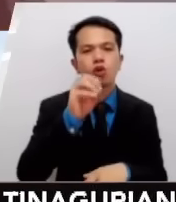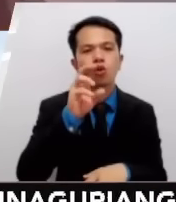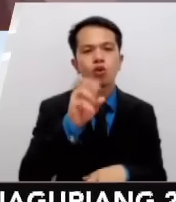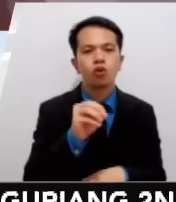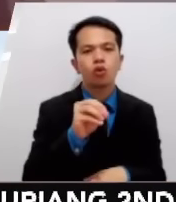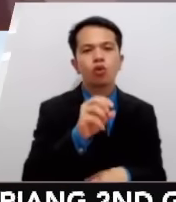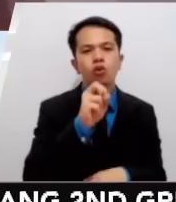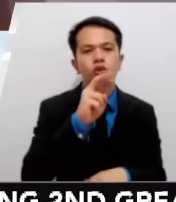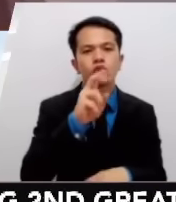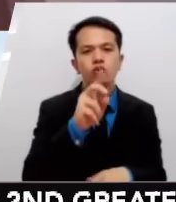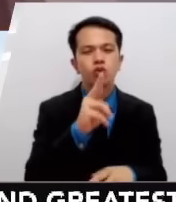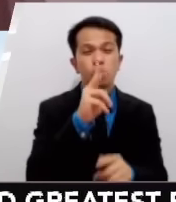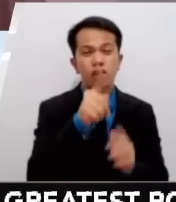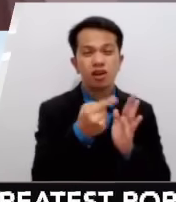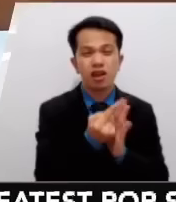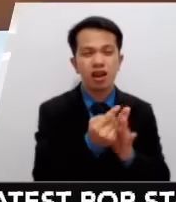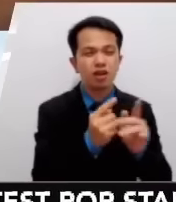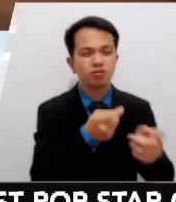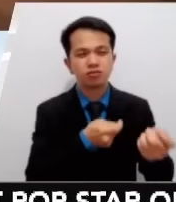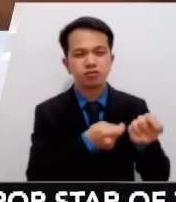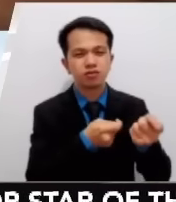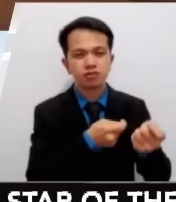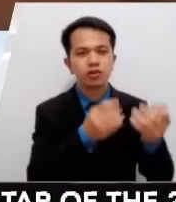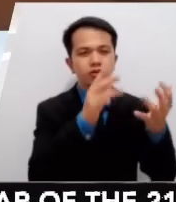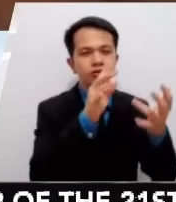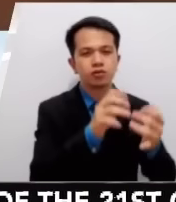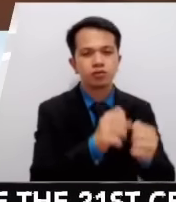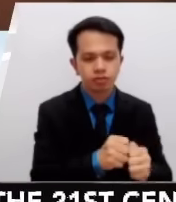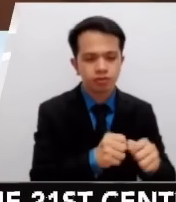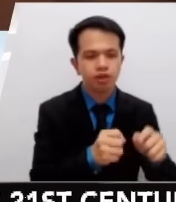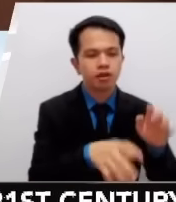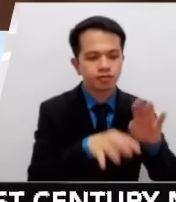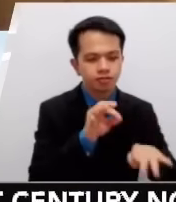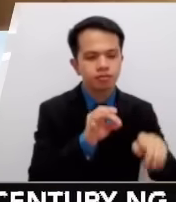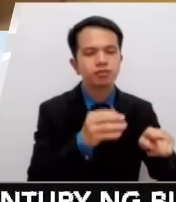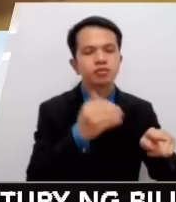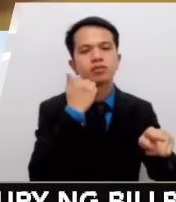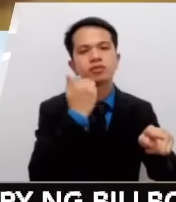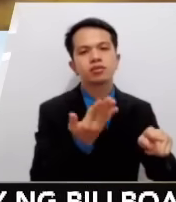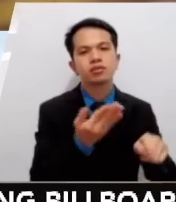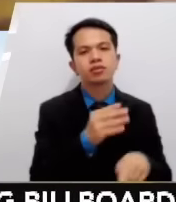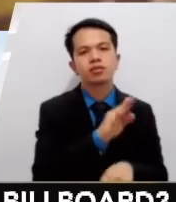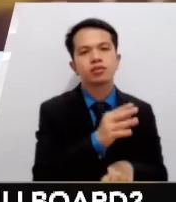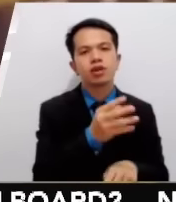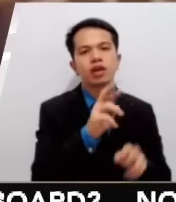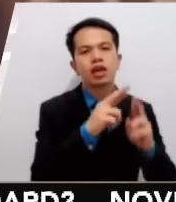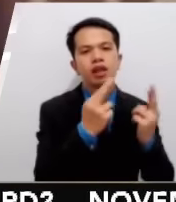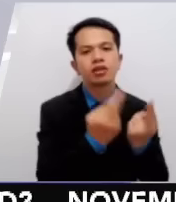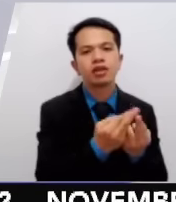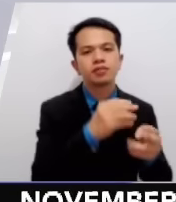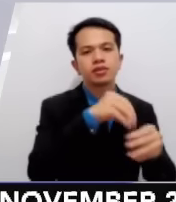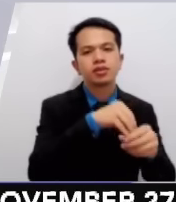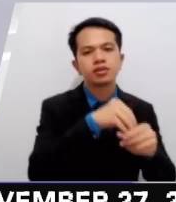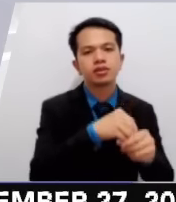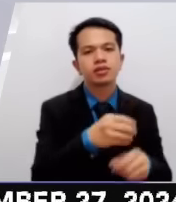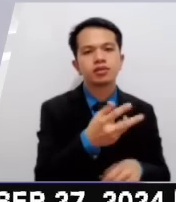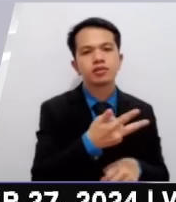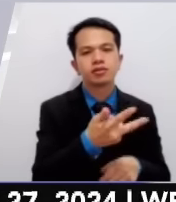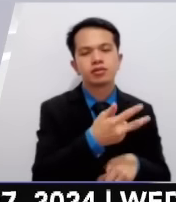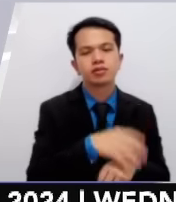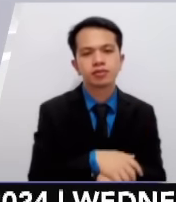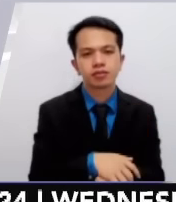oras, tumambad ang pinsala at trahedya. Nasawi ang tatlong magkakaanak na umuupa sa ikalawang palapag. Ang sabi sa amin,